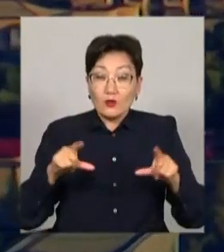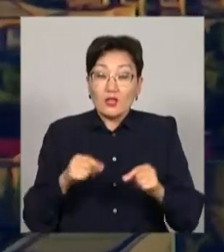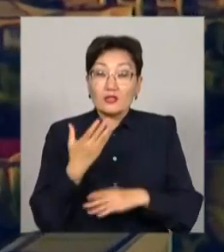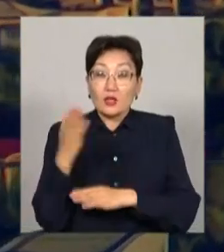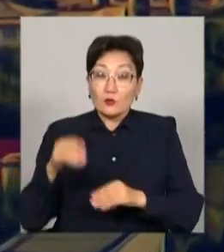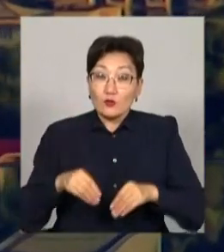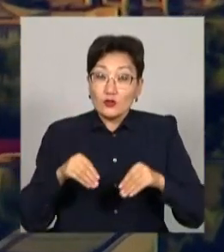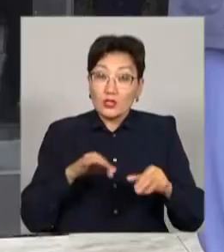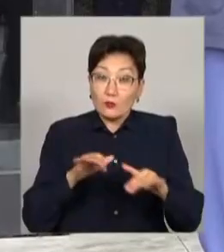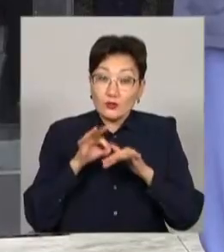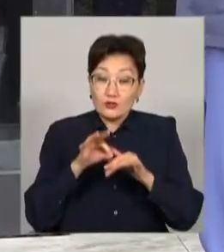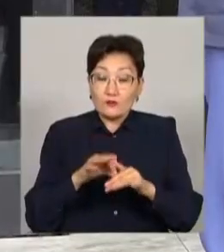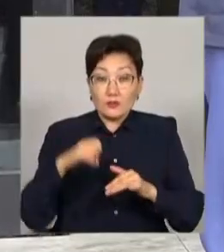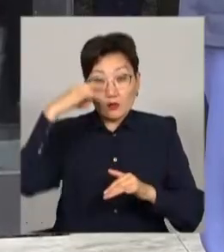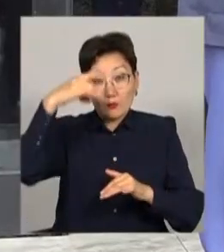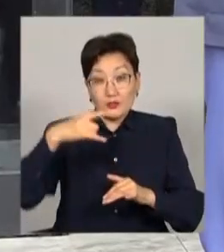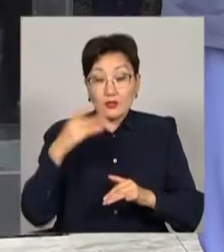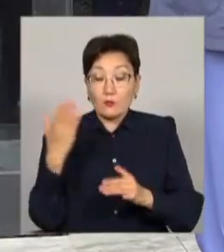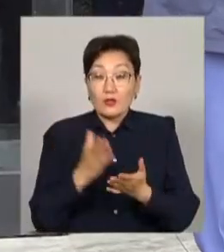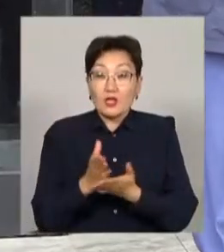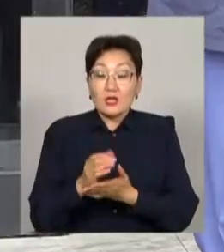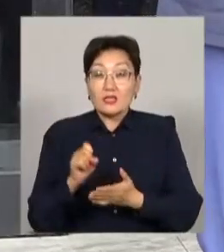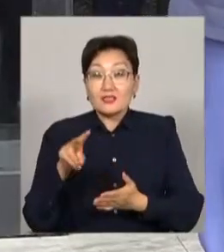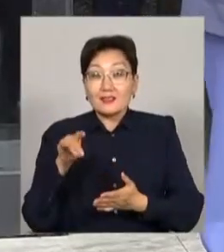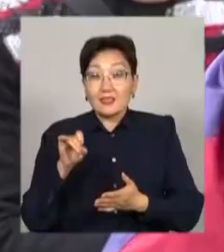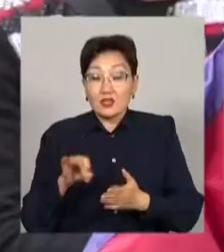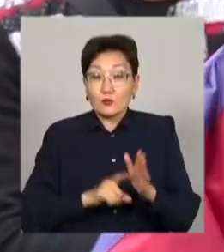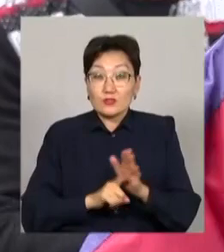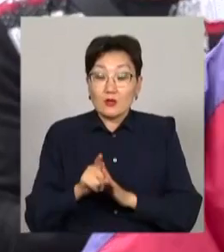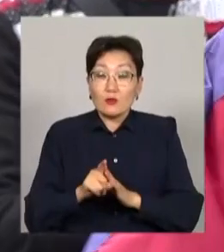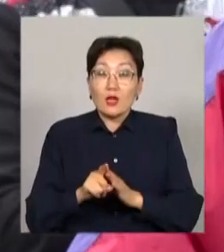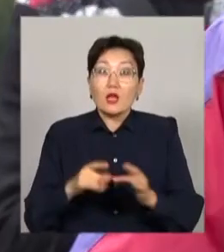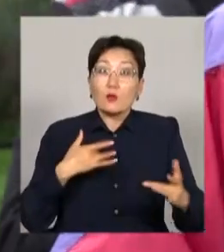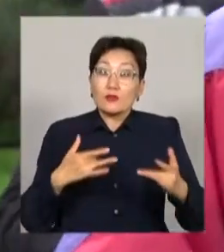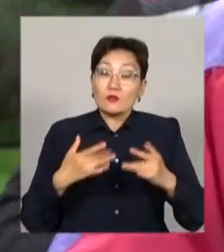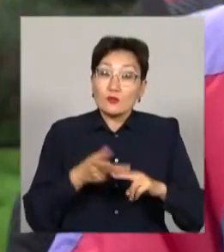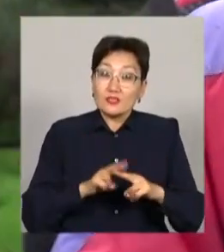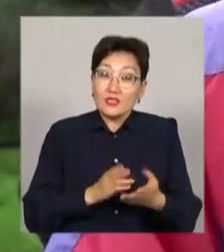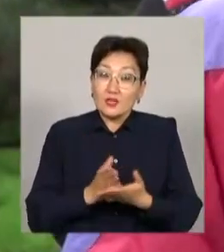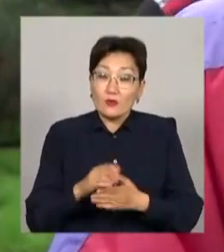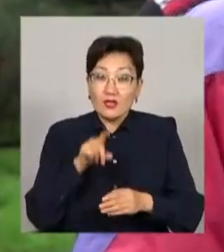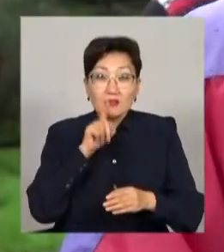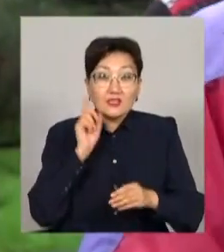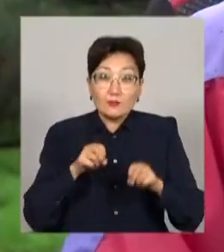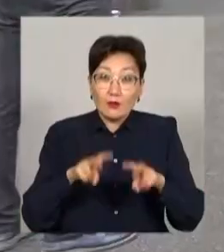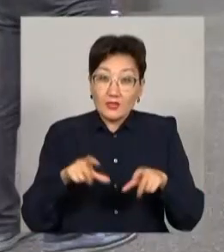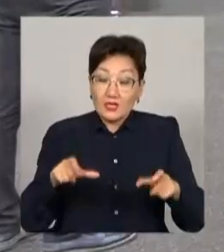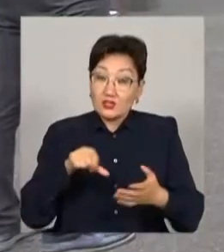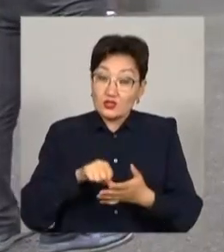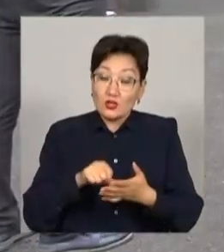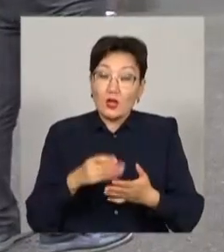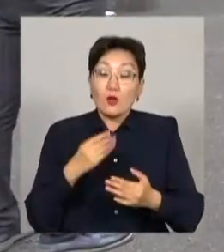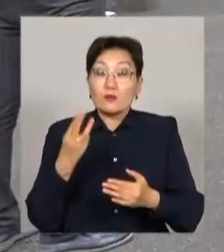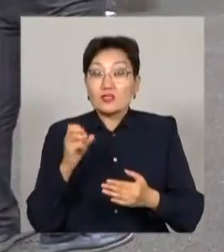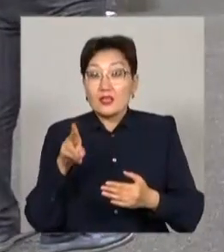егіп акция өткізді. Іс-шараға отандық фильмнің ардагері Асанәлі Әшімов бастаған майталмандар мен аталған саланың жас мамандары қатысты. Өз заманында